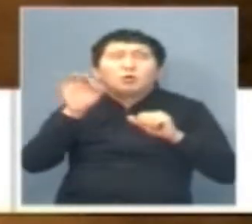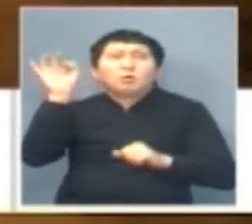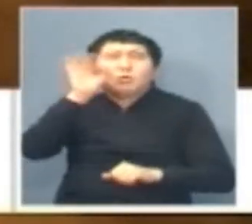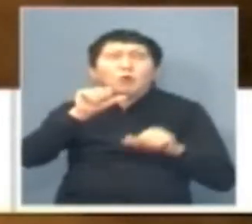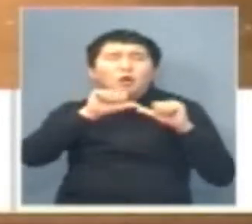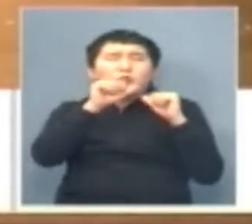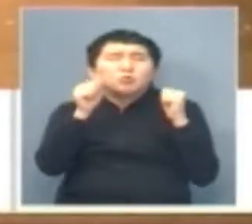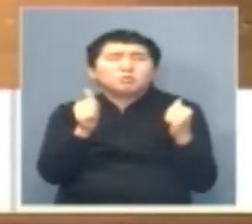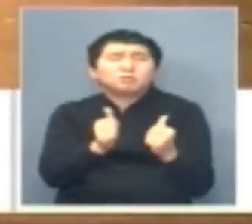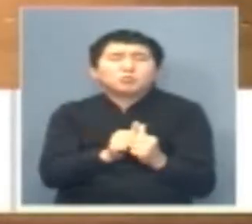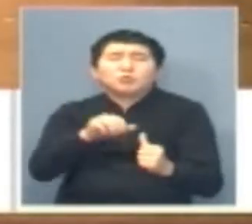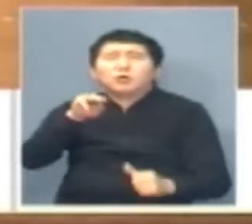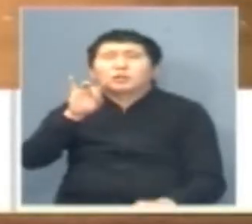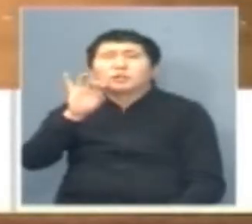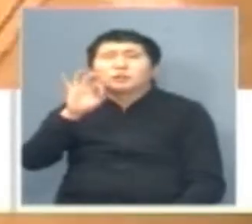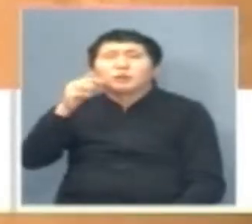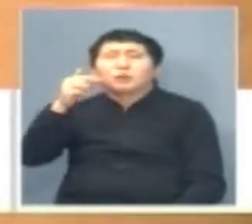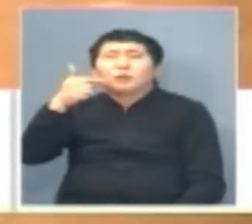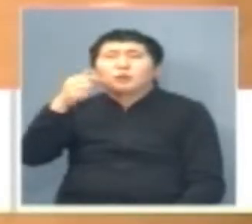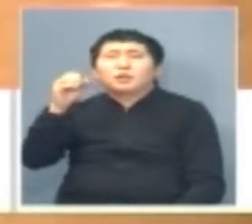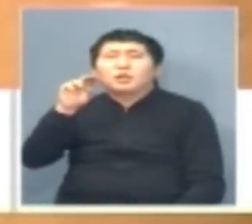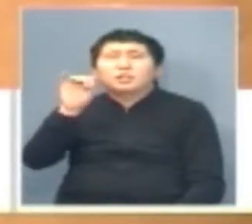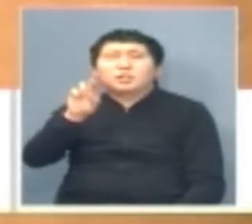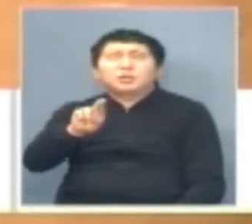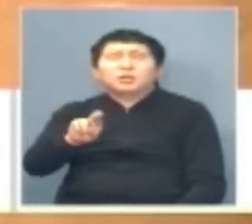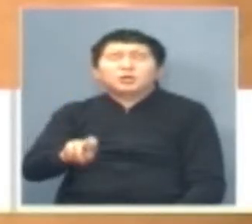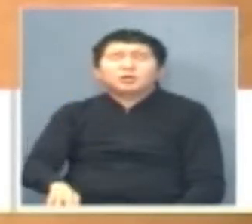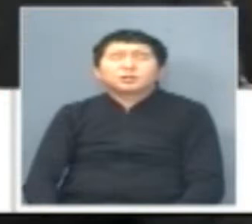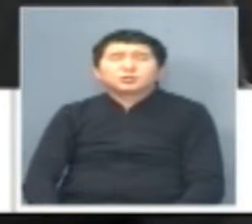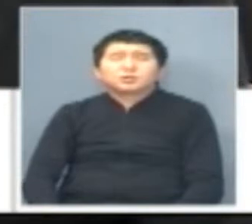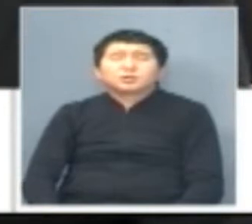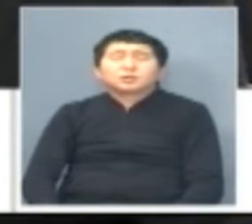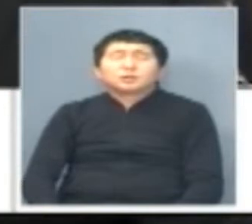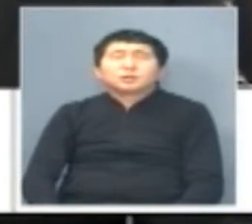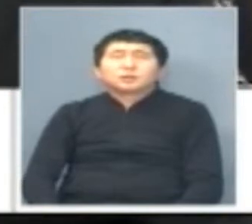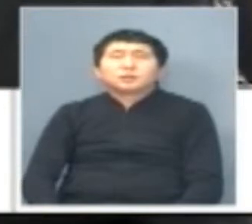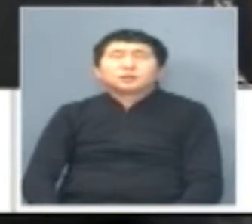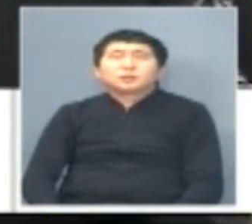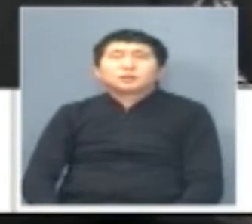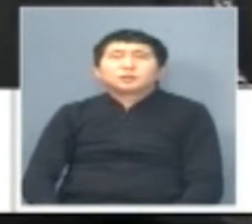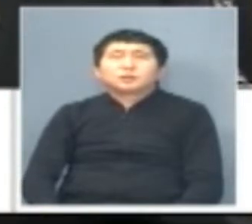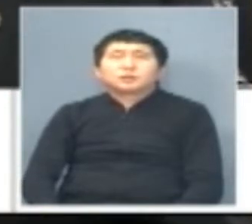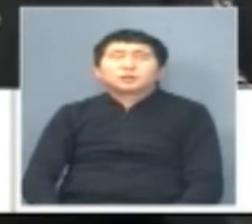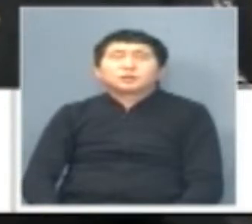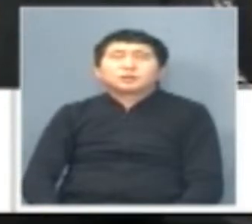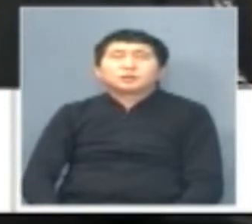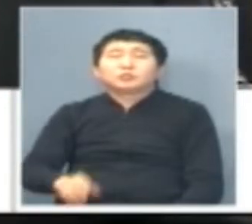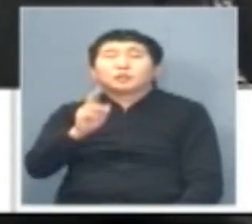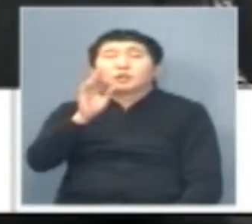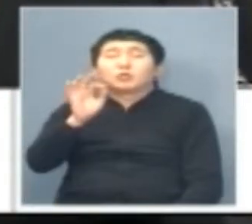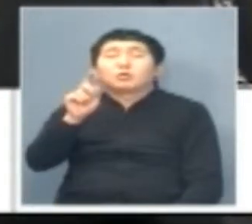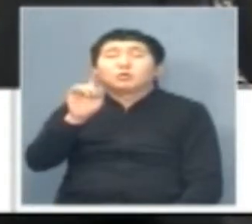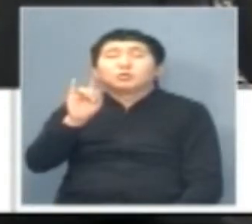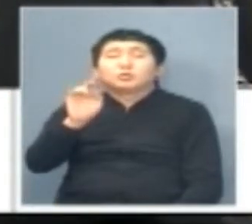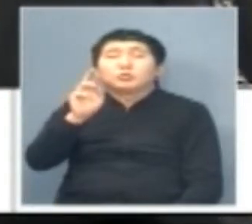театр сахнасында жаңаша форматта сахналанды. «Қозы көрпештен басталдың өзі тегін емес. Бұл енді «Қозы көрпеш Баян Сұлу»